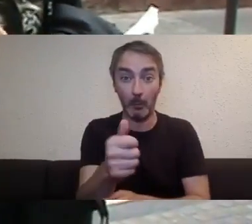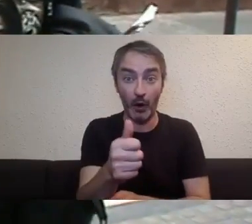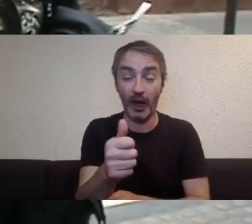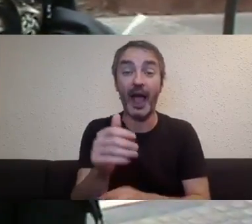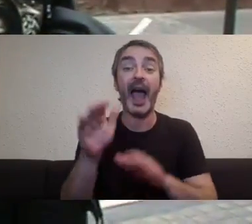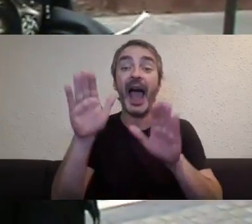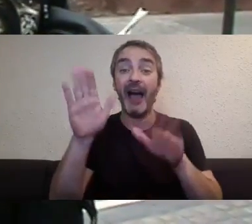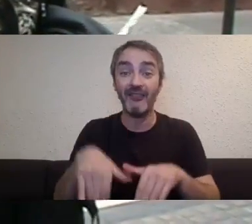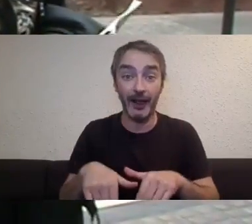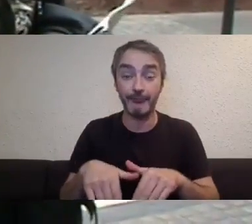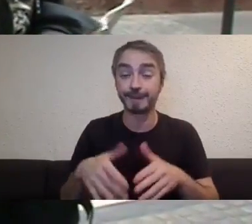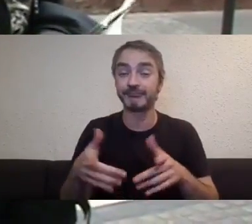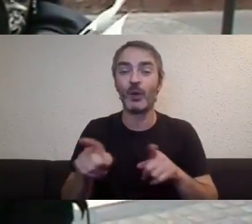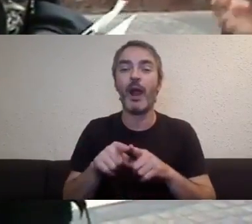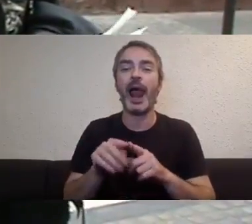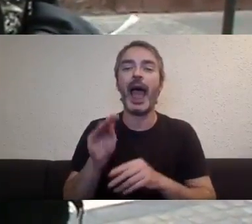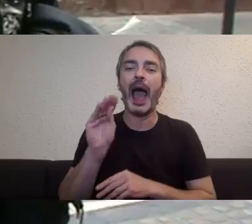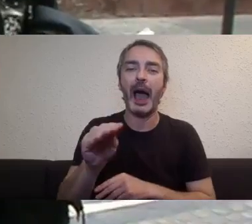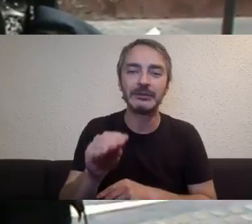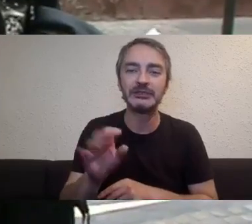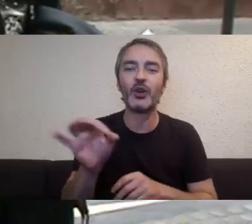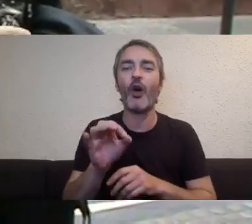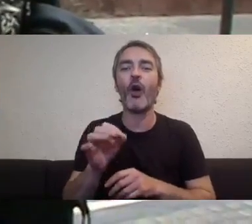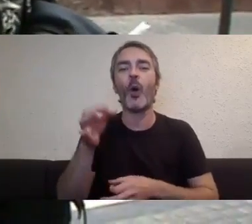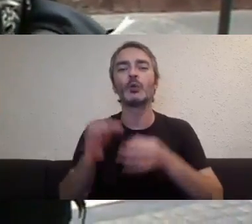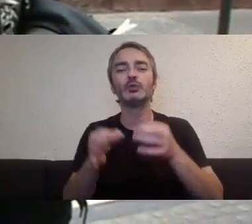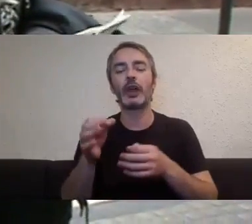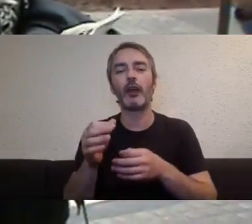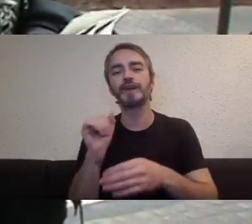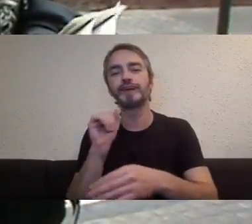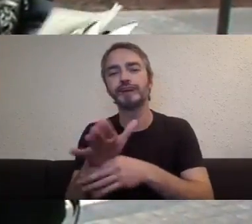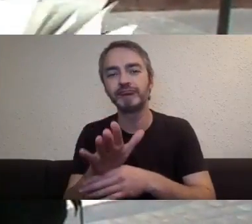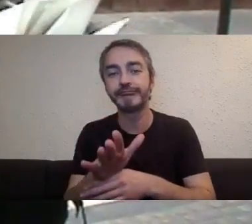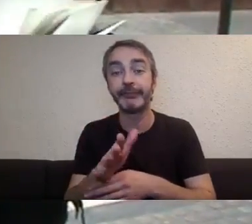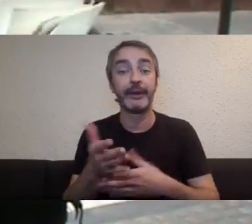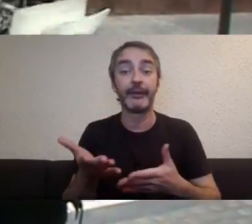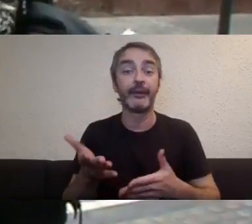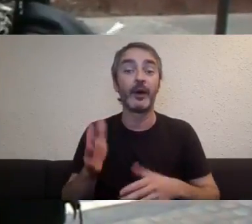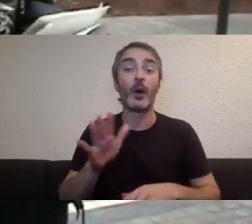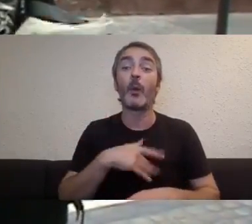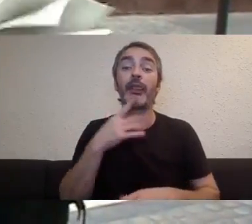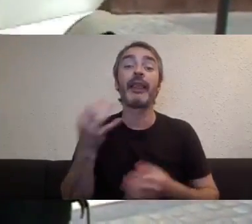tenia cap mena d'avís ni de procés judicial obert conegut i va ser un desallotjament...